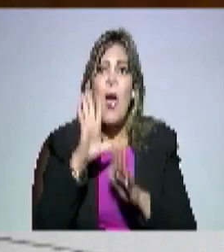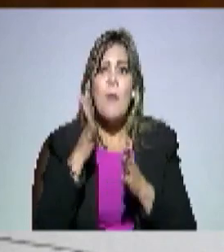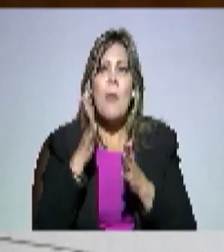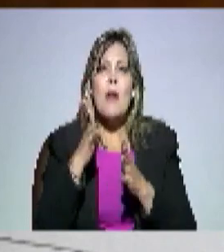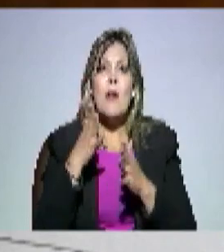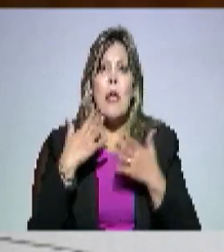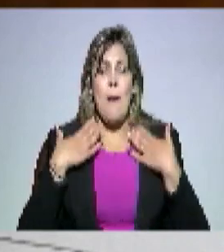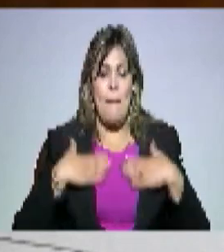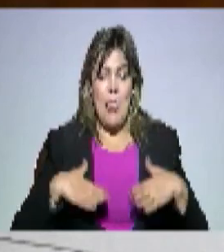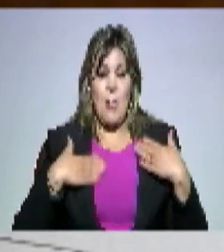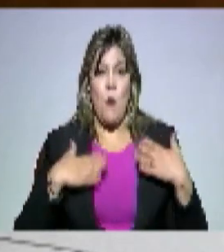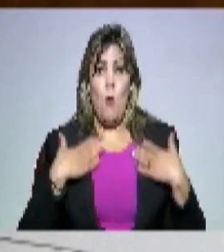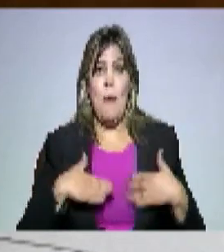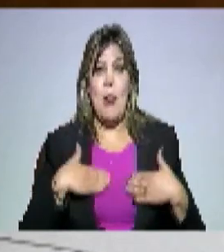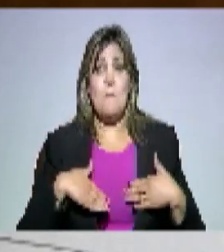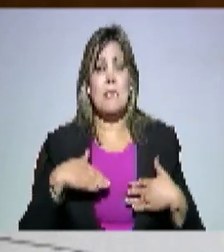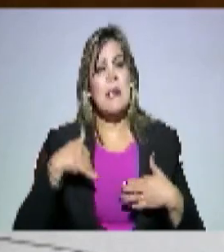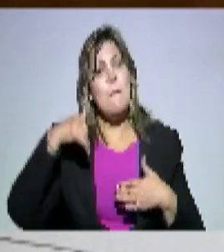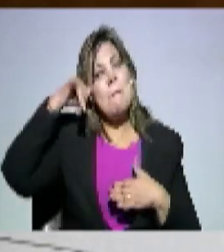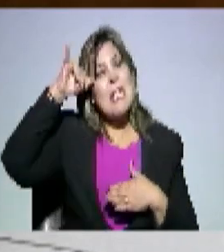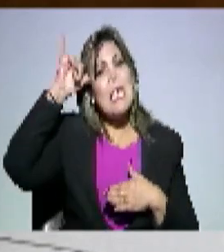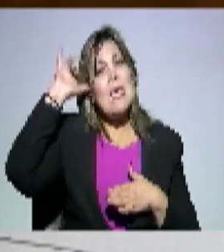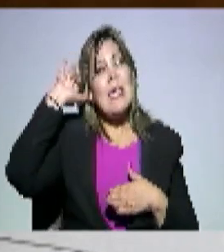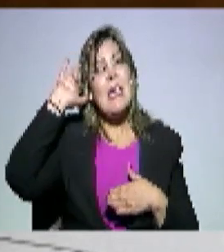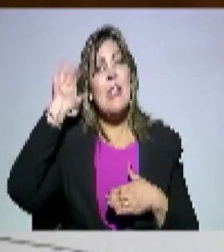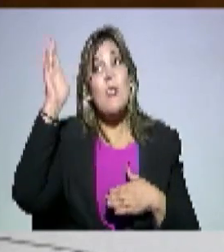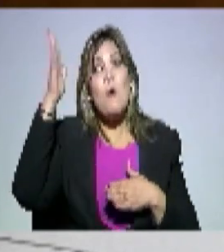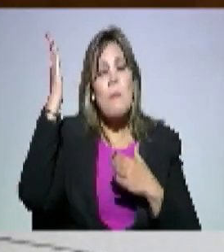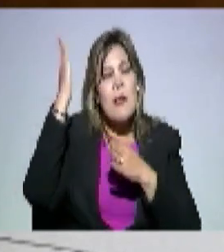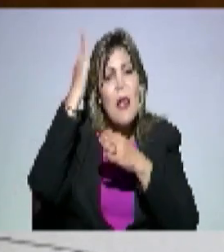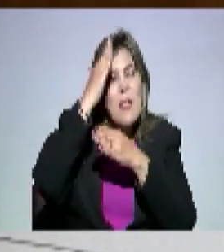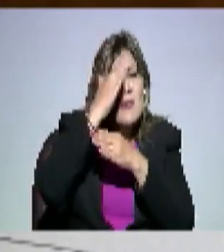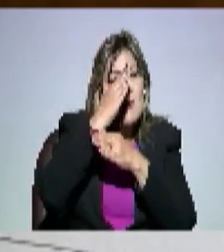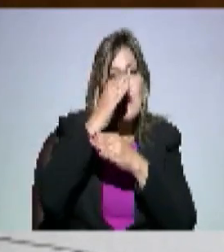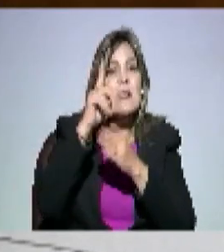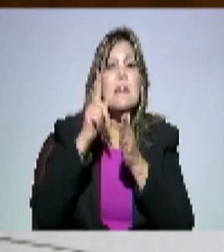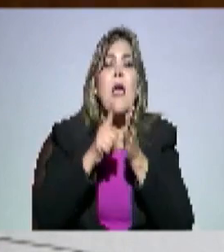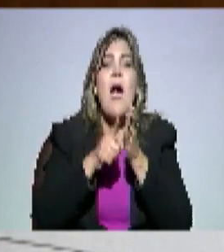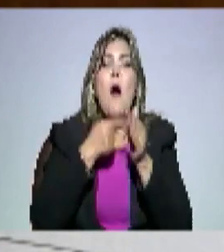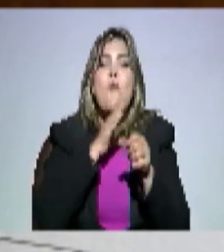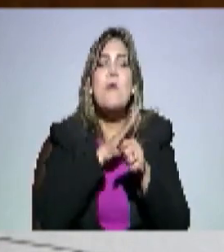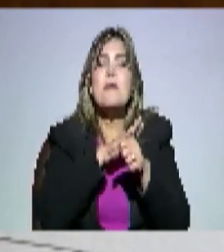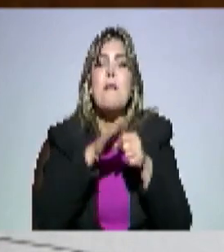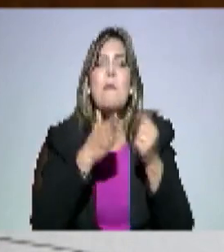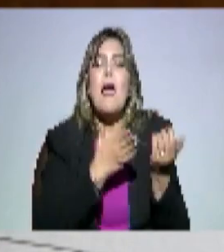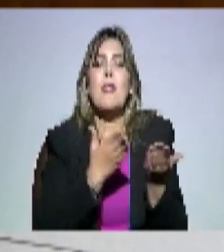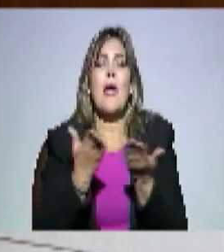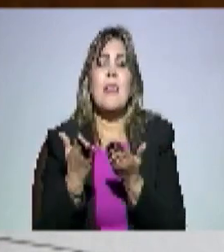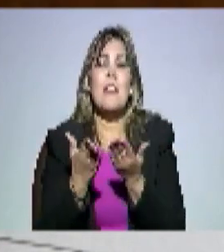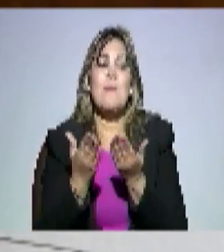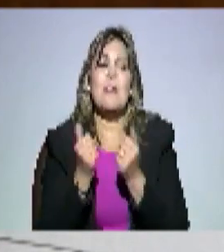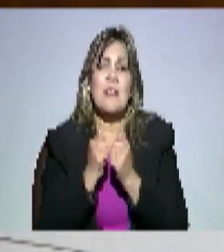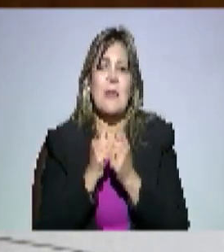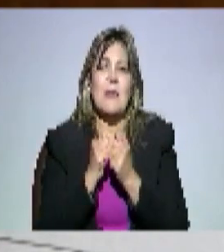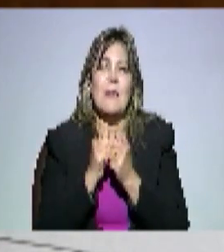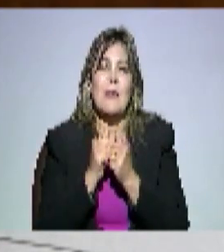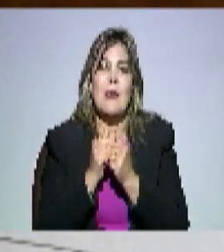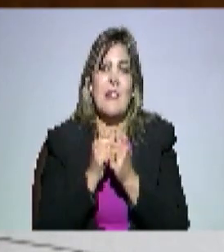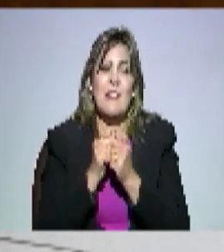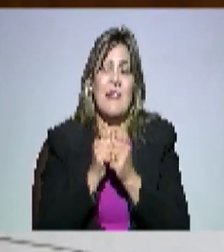اقمصه من جلد وسترهم ويقال ان دي اول ذبيحه اتقدمت ان